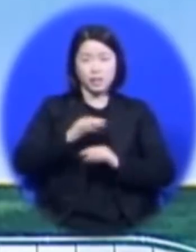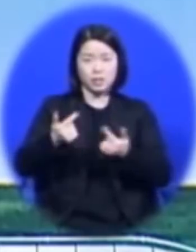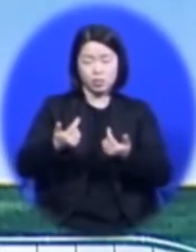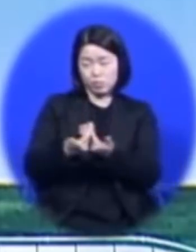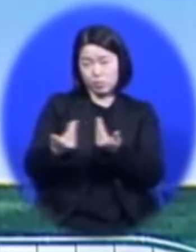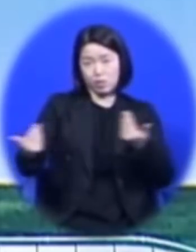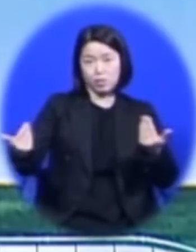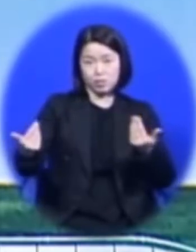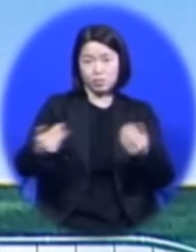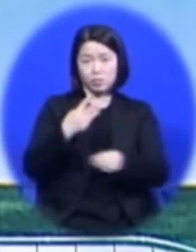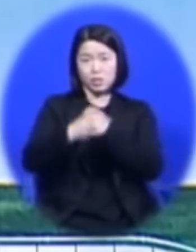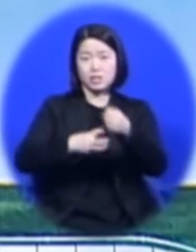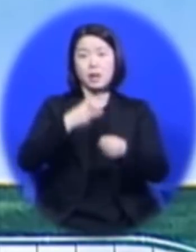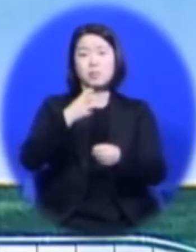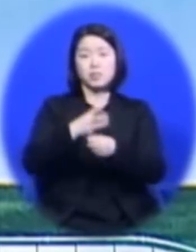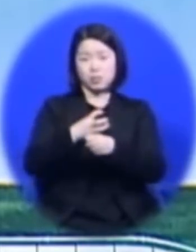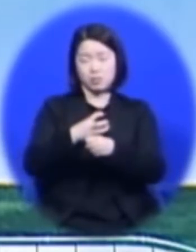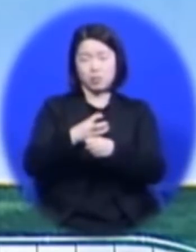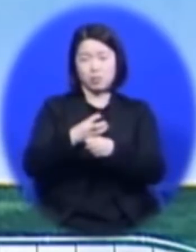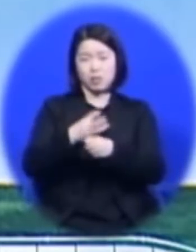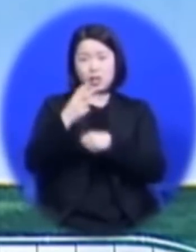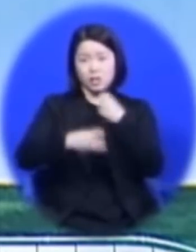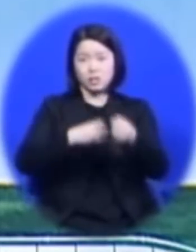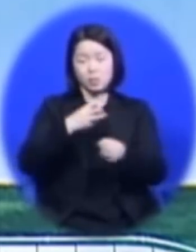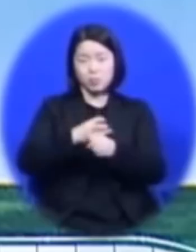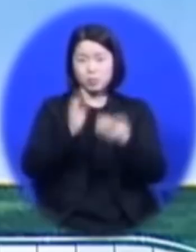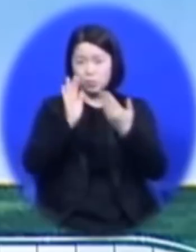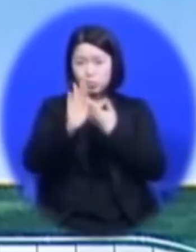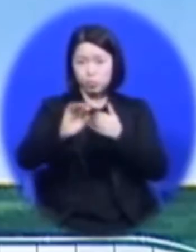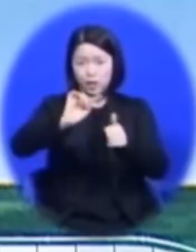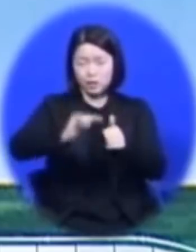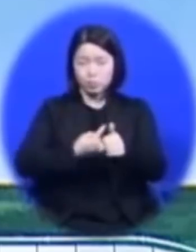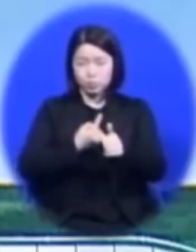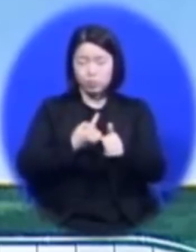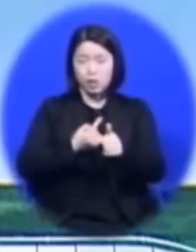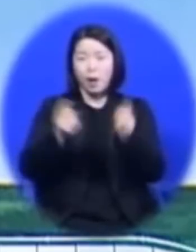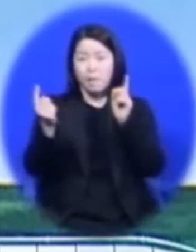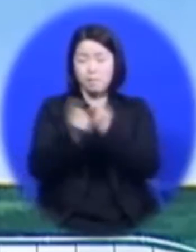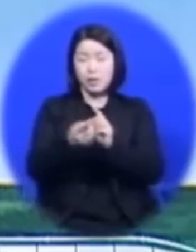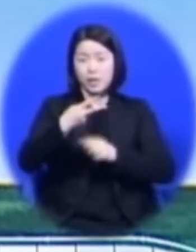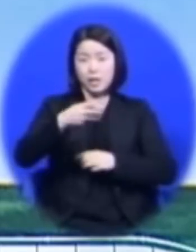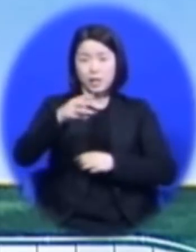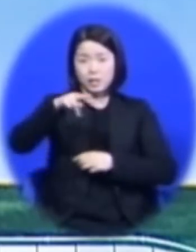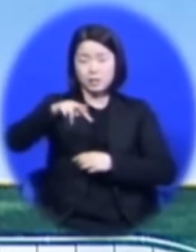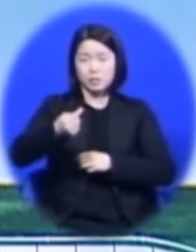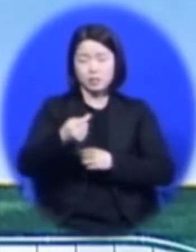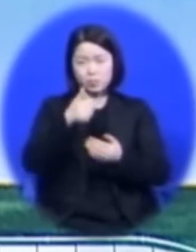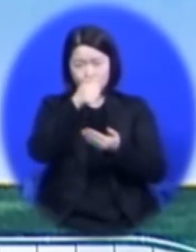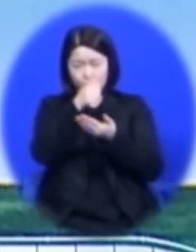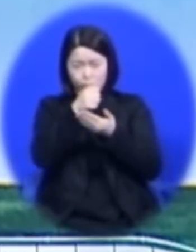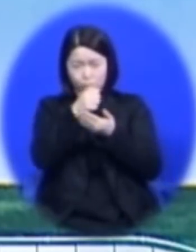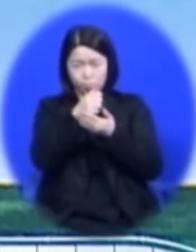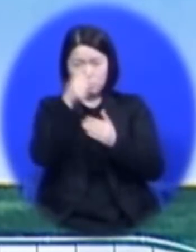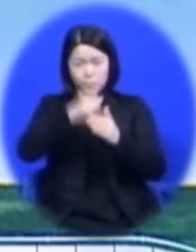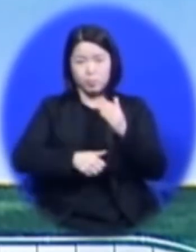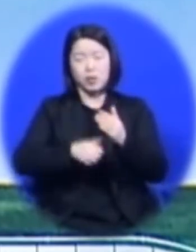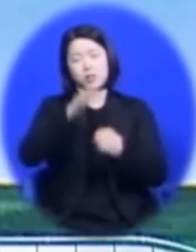헤어진 것이 30년 30년만에 맞는 레스 라는 친구는 도박에 빠져 있었습니다